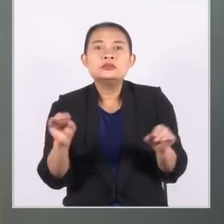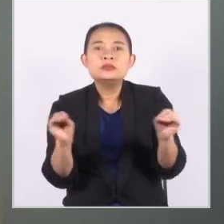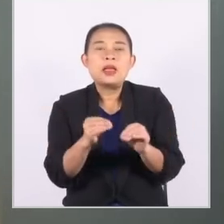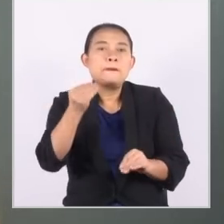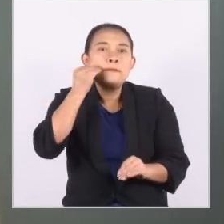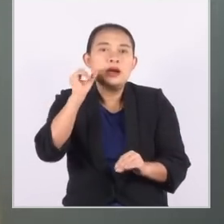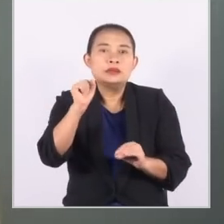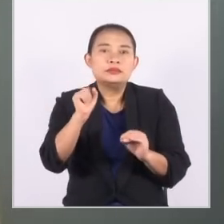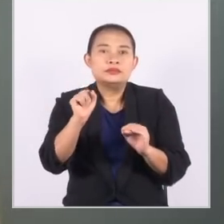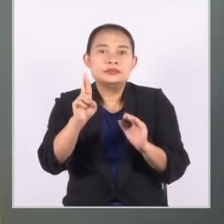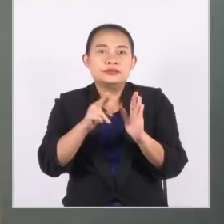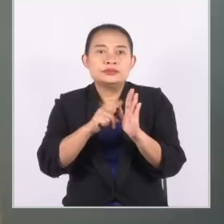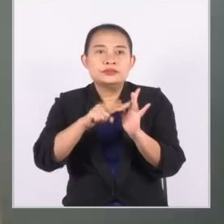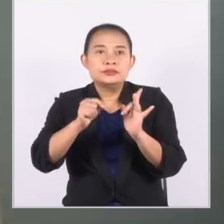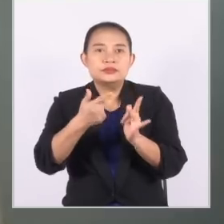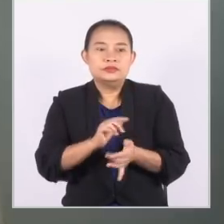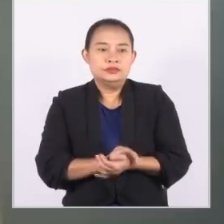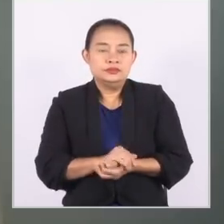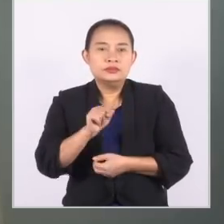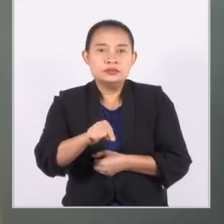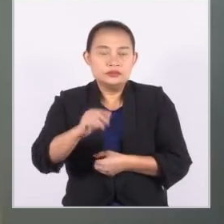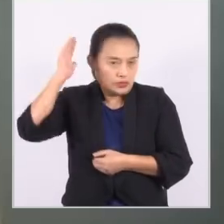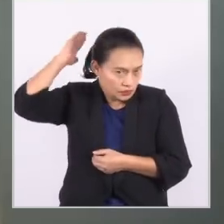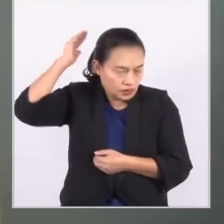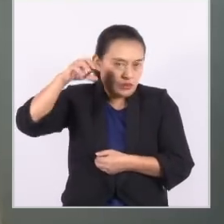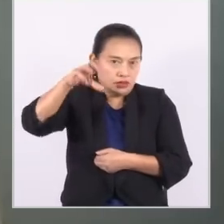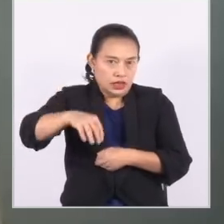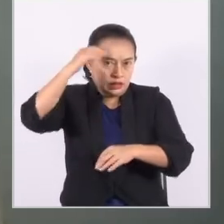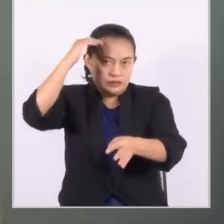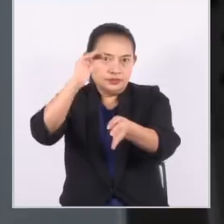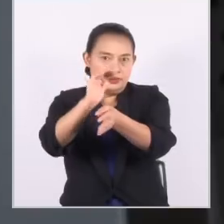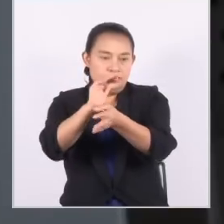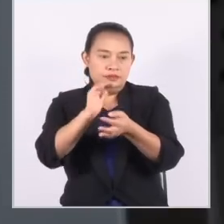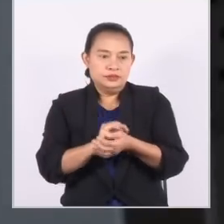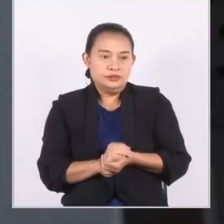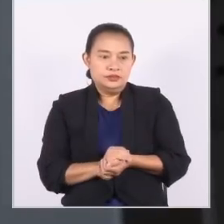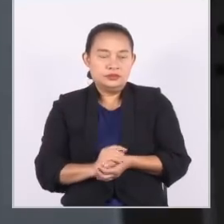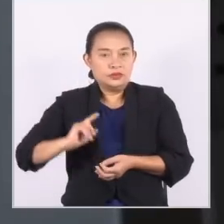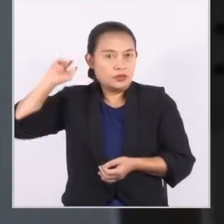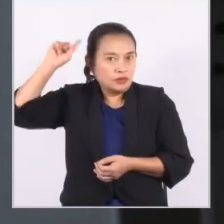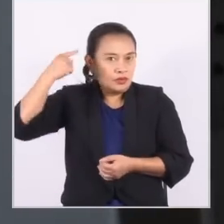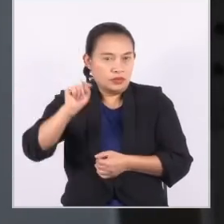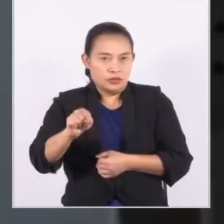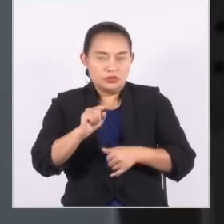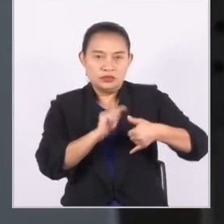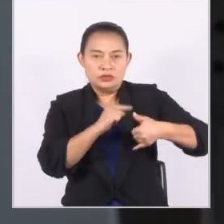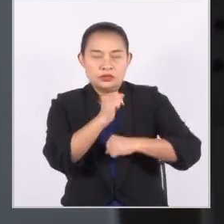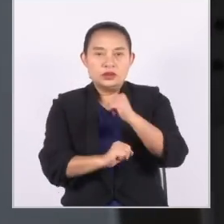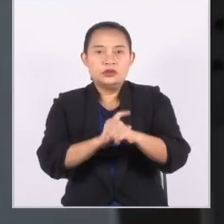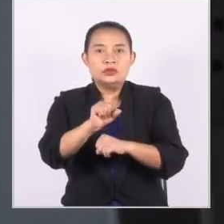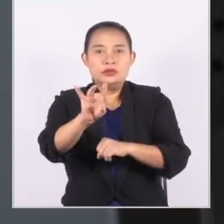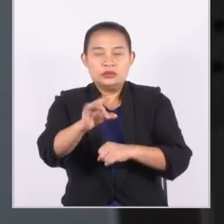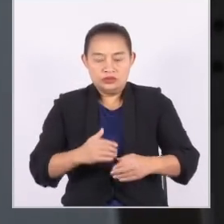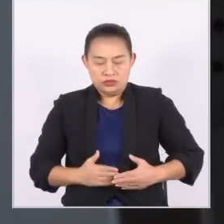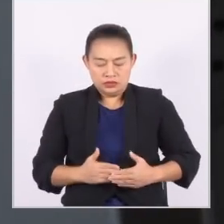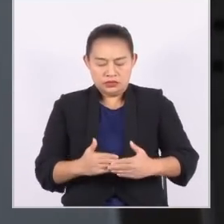างซึ่งจุดนี้เนี่ยอยู่หลังโรงพักไม่มากนักเนี่ยค่ะปรากฏว่าหญิงคนนี้อายุ28ปีเธอตั้งท้องนะน่าจะประม